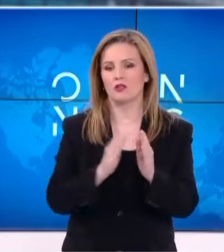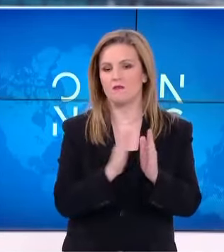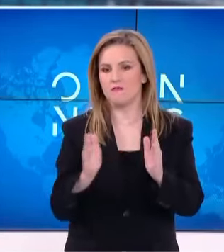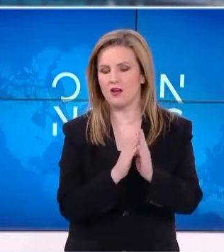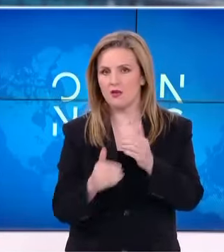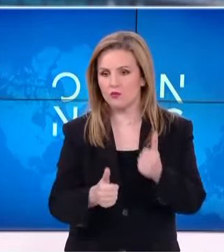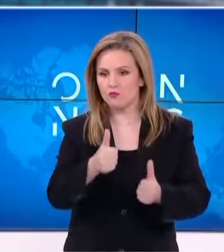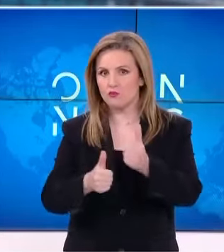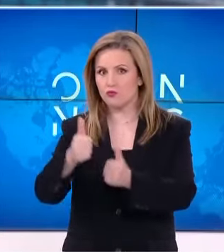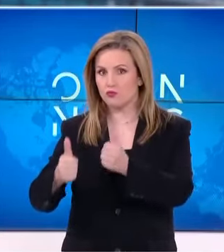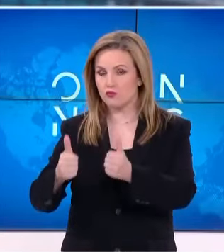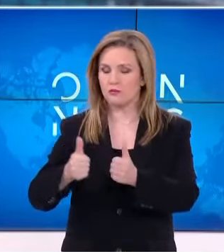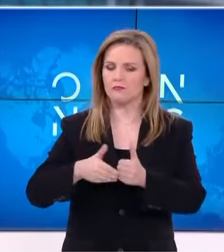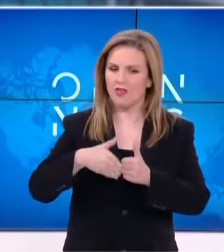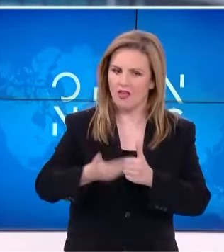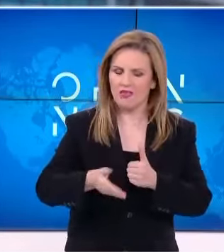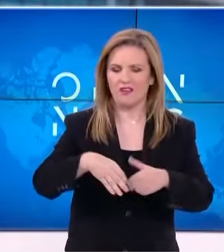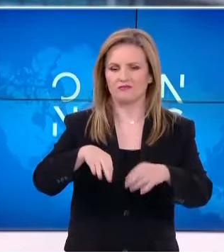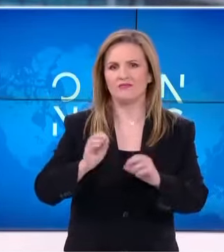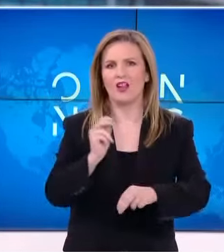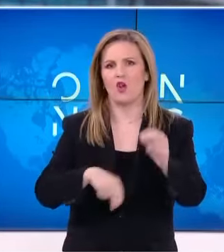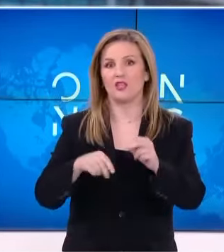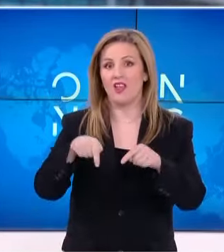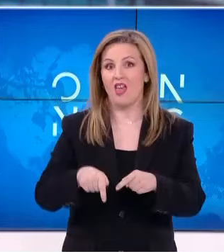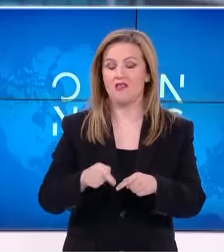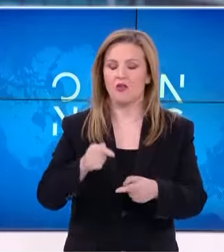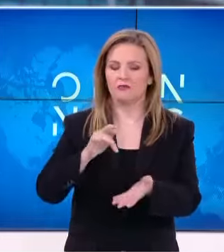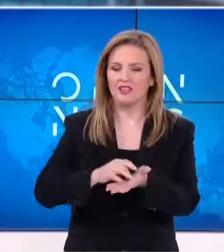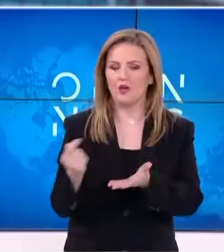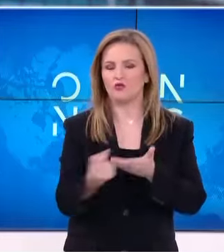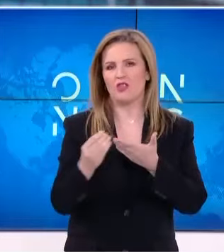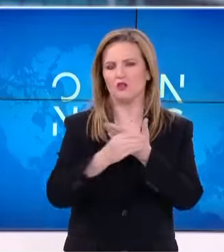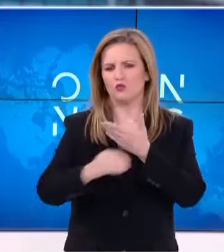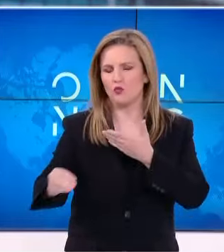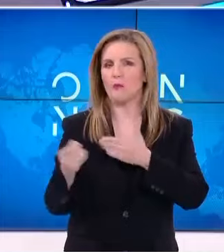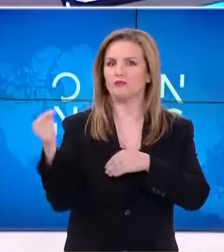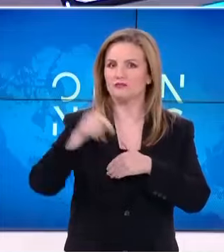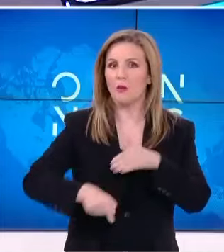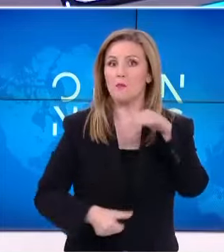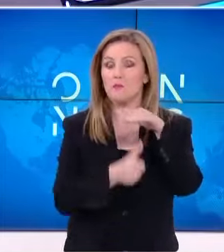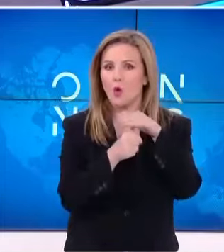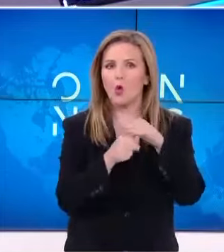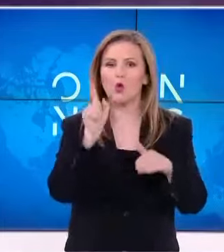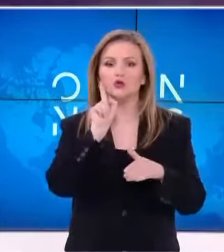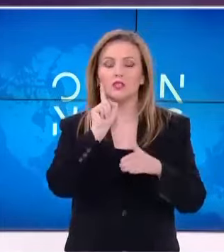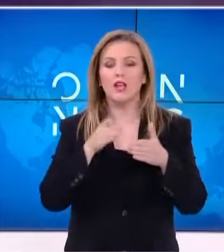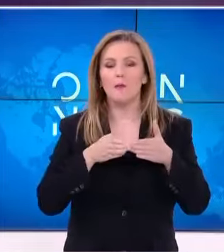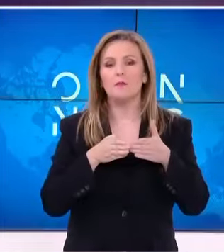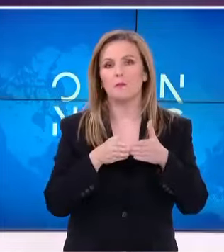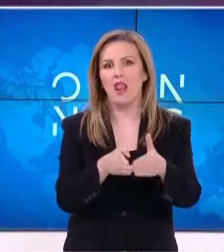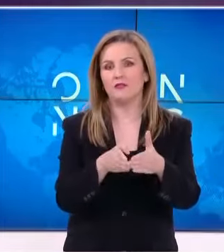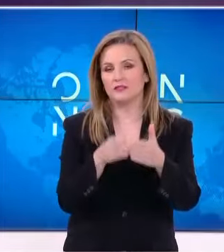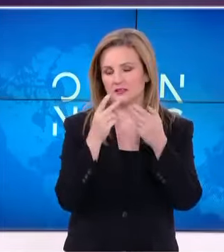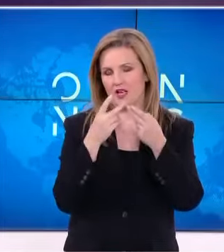αντιπαράθεση και να ανοίξουν οι κάλπες στο στούντιο του open εδώ για το κεντρικό δελτίο είναι κοντά μας η πρόεδρος της πλεύσης ελευθερίας η κυρία ζωή κωνσταντοπούλου